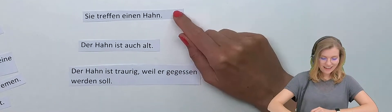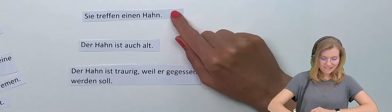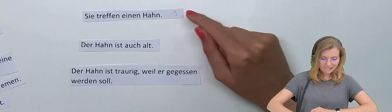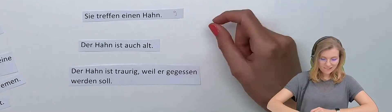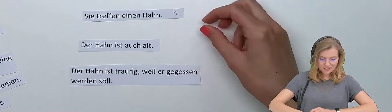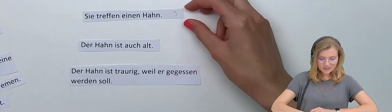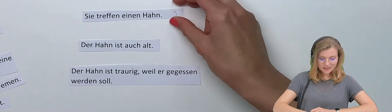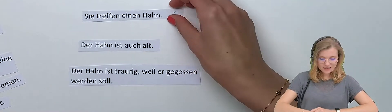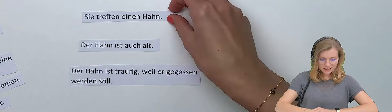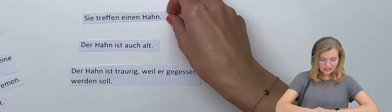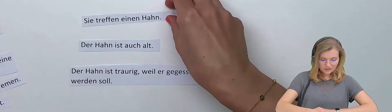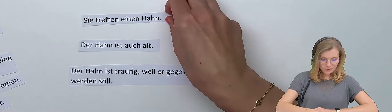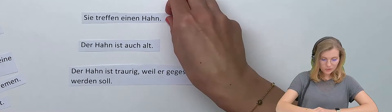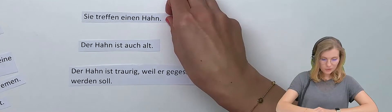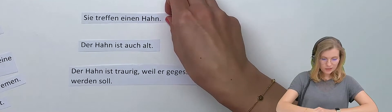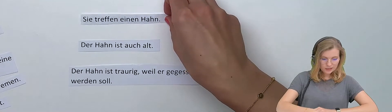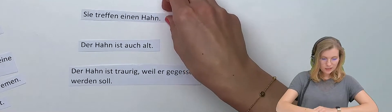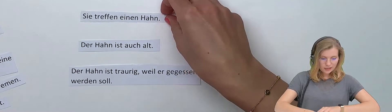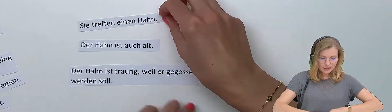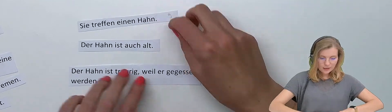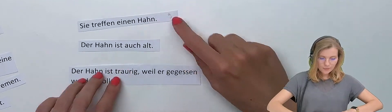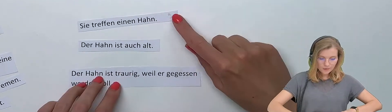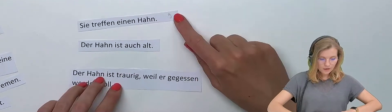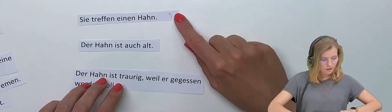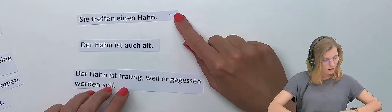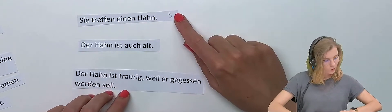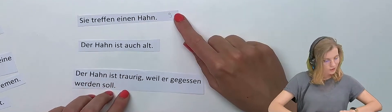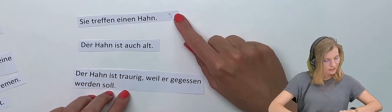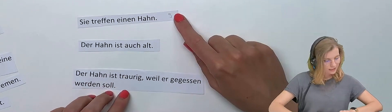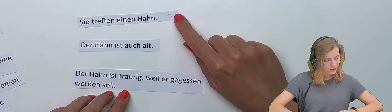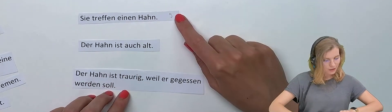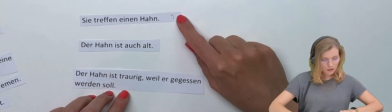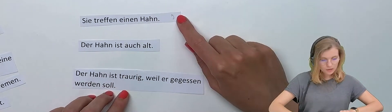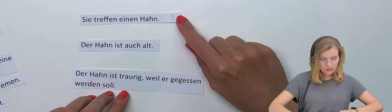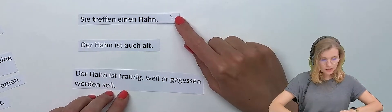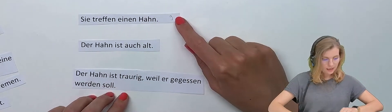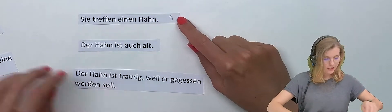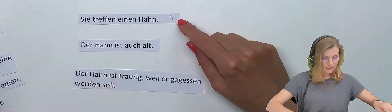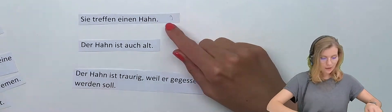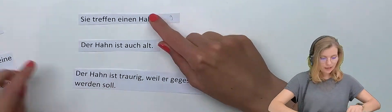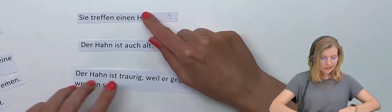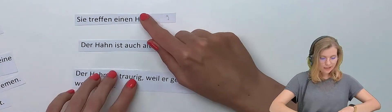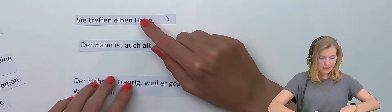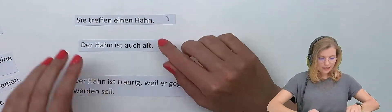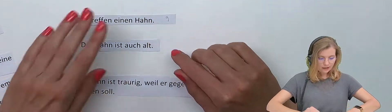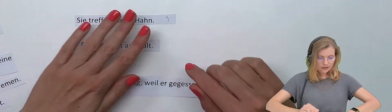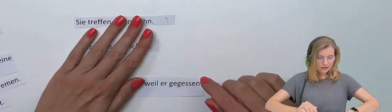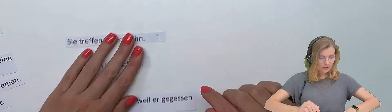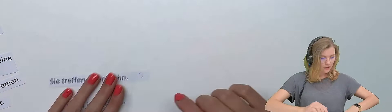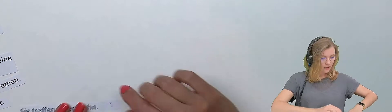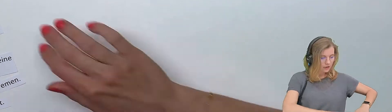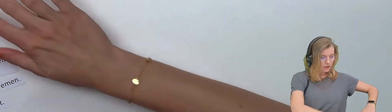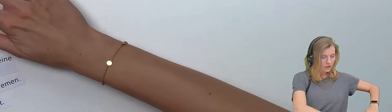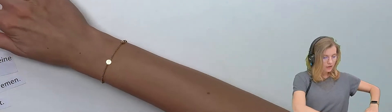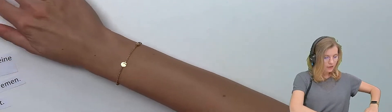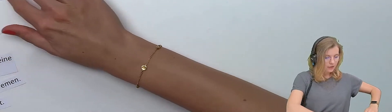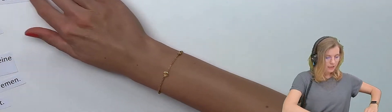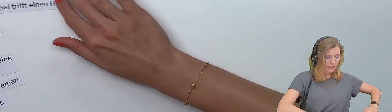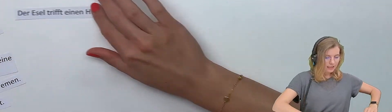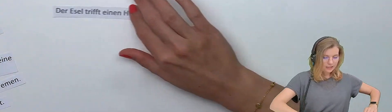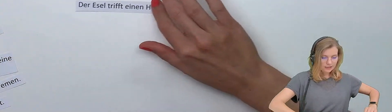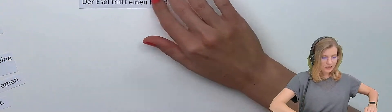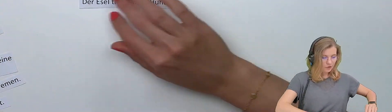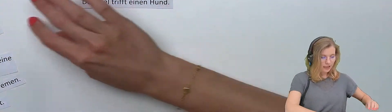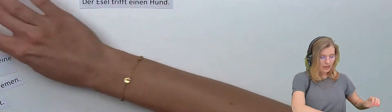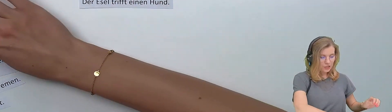schön. So einfach kann es sein, ne? Ja, voll gut. Genau. Und jetzt kam, glaube ich, jetzt kam gar nicht der Hahn. Der Esel trifft einen Hund. Ah